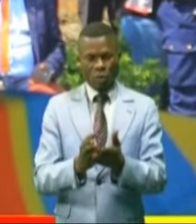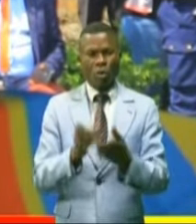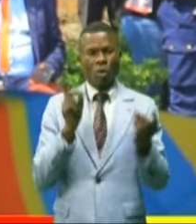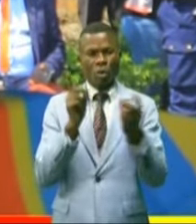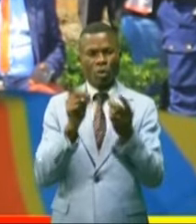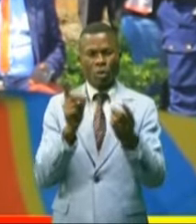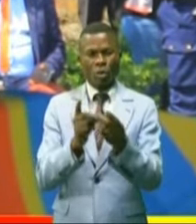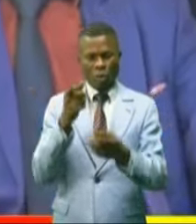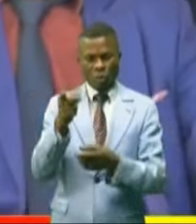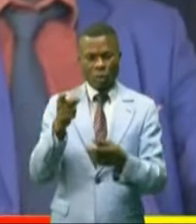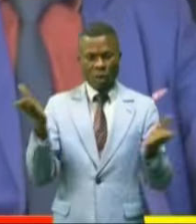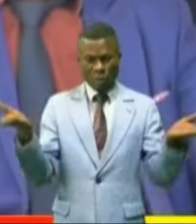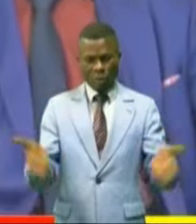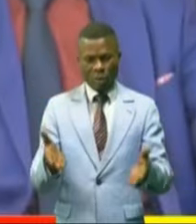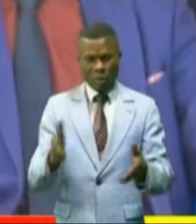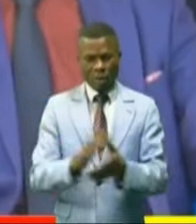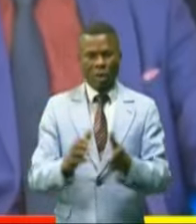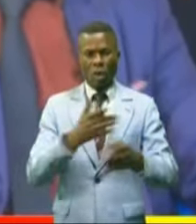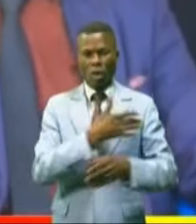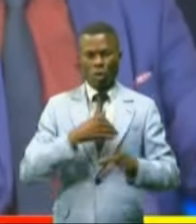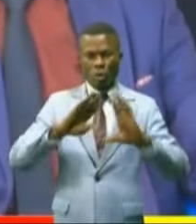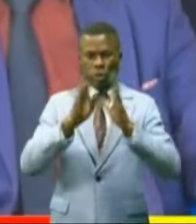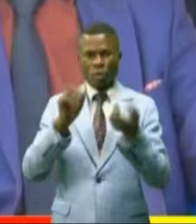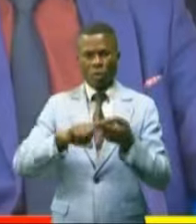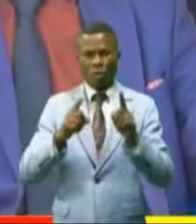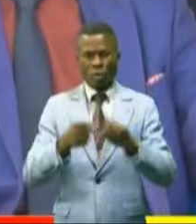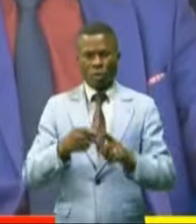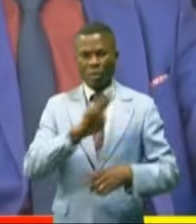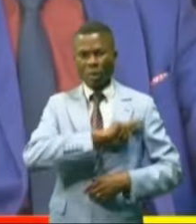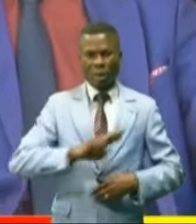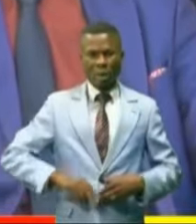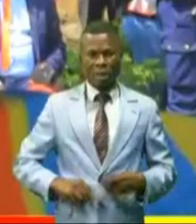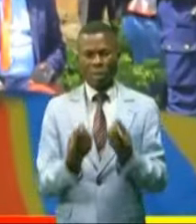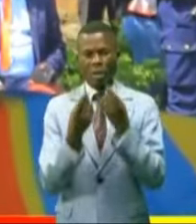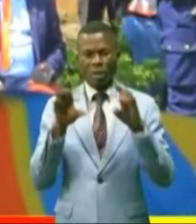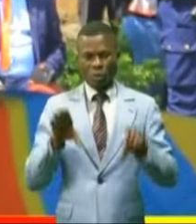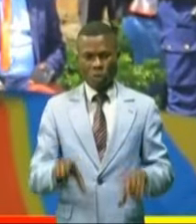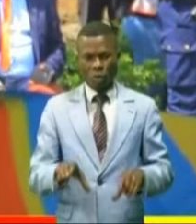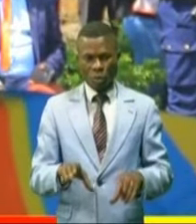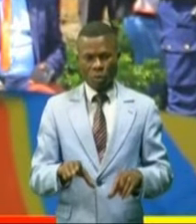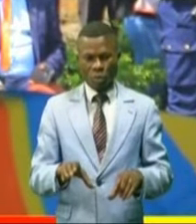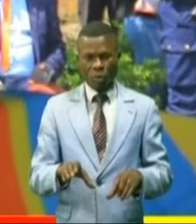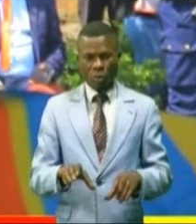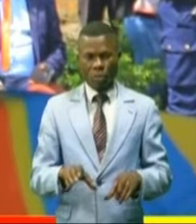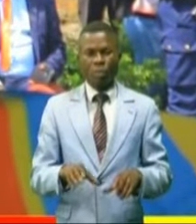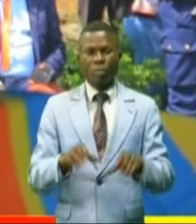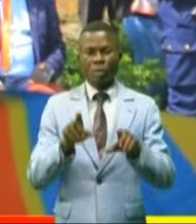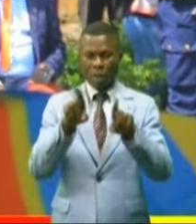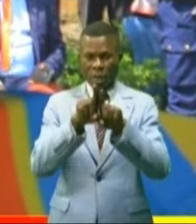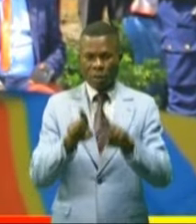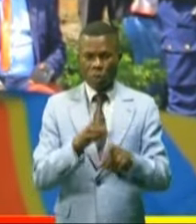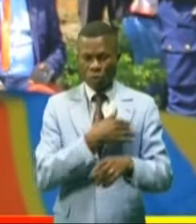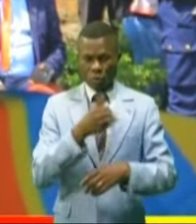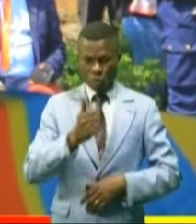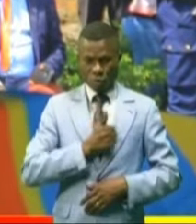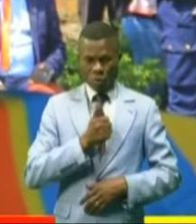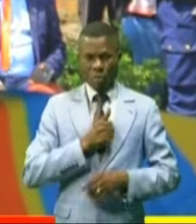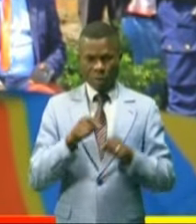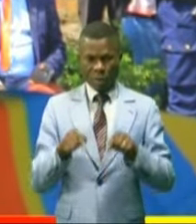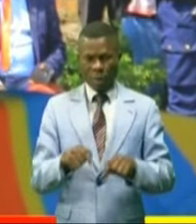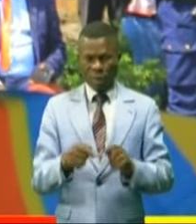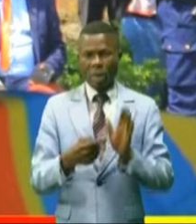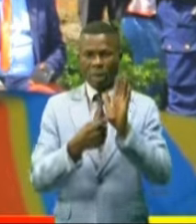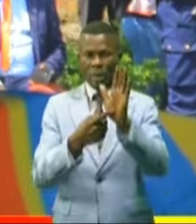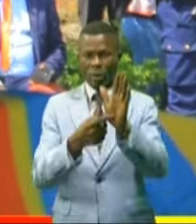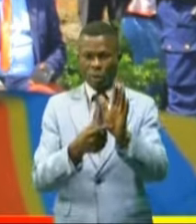votre vivant. Au nom de tous vos collègues de la République démocratique du Congo et au mien propre, nous présentons